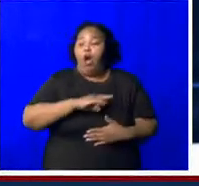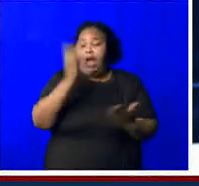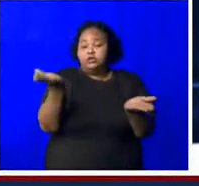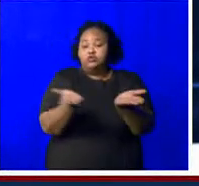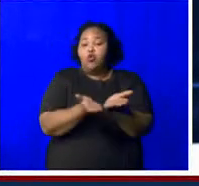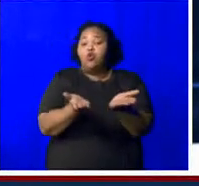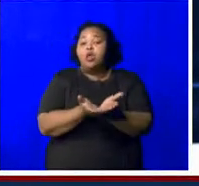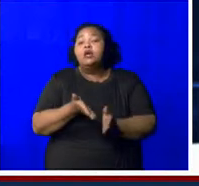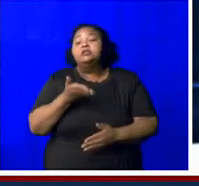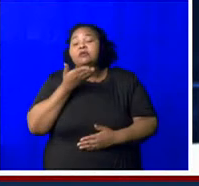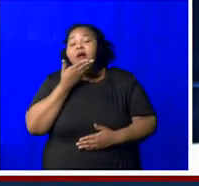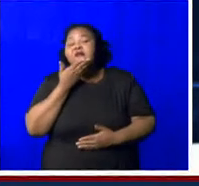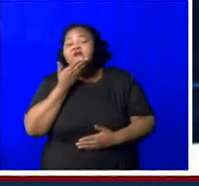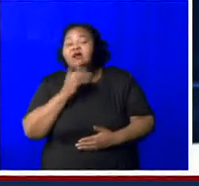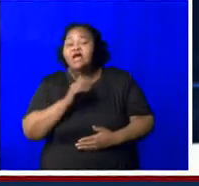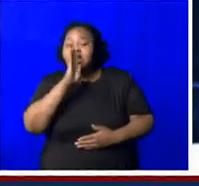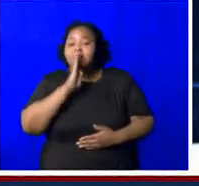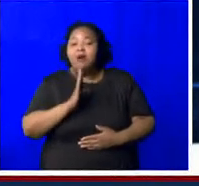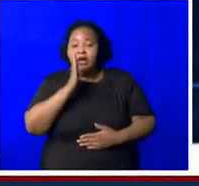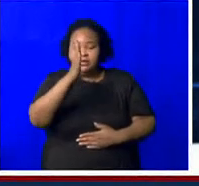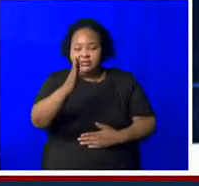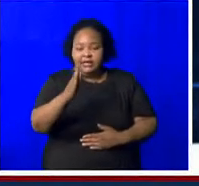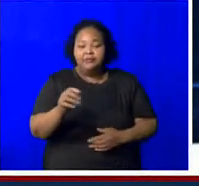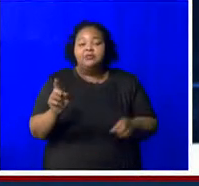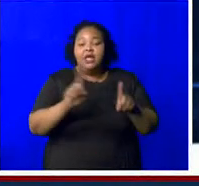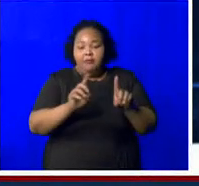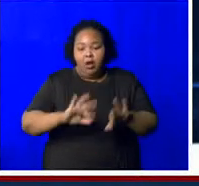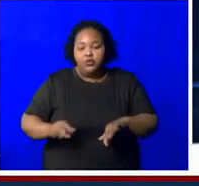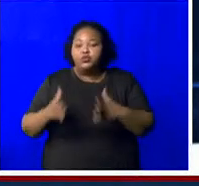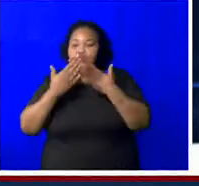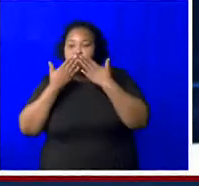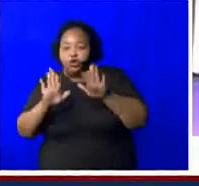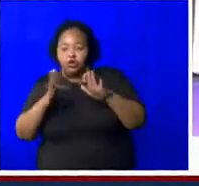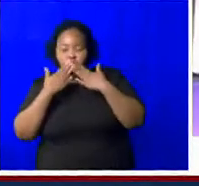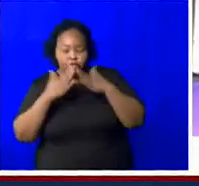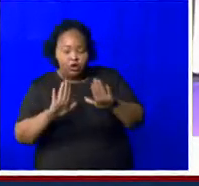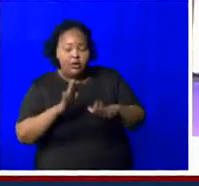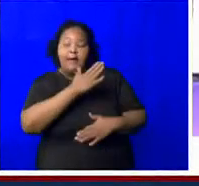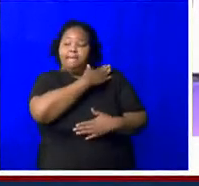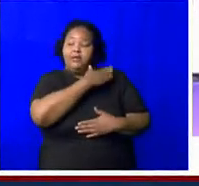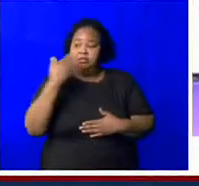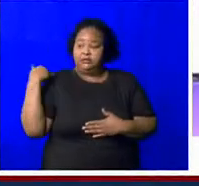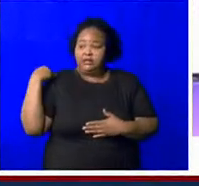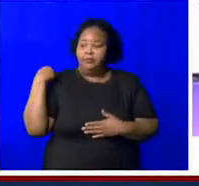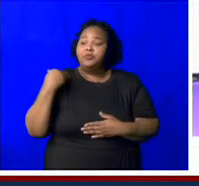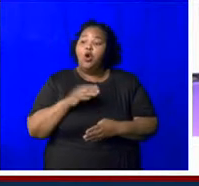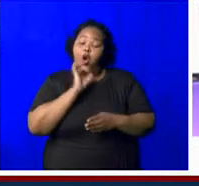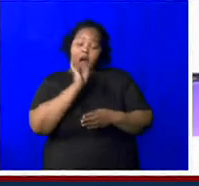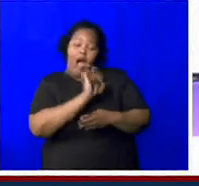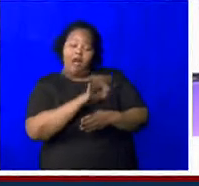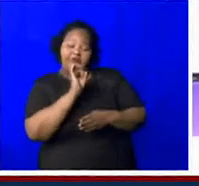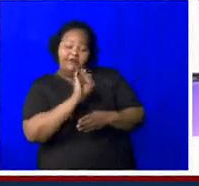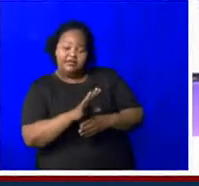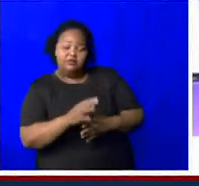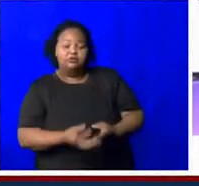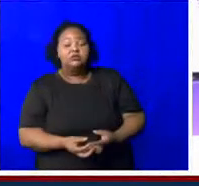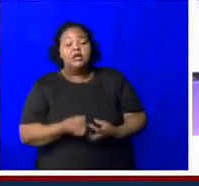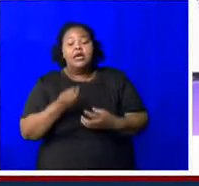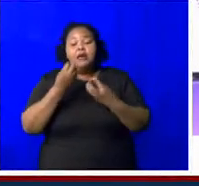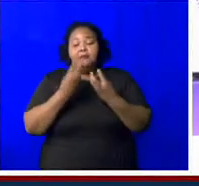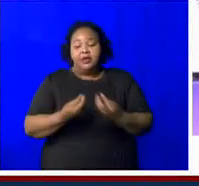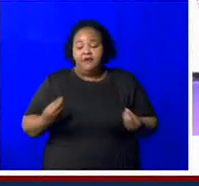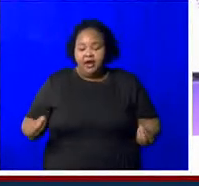John Bosco High School kuyounikelela lesikolwa ngabongcondo mshina. Imvuna ifike eluleka kuthi bantwana labakhuliseke